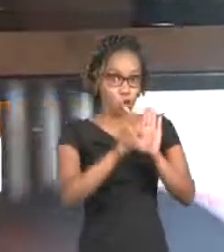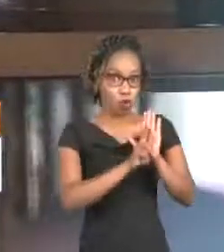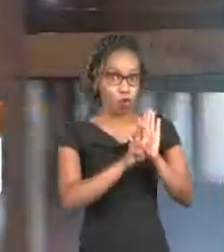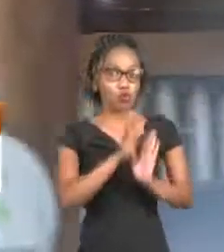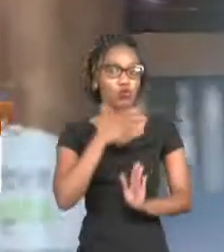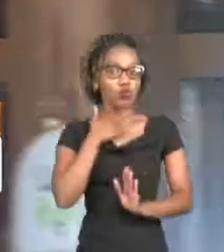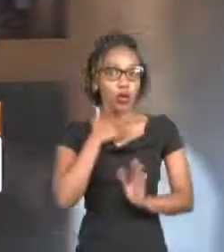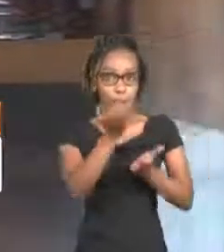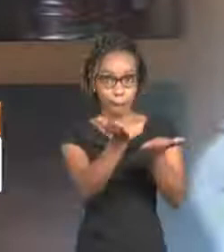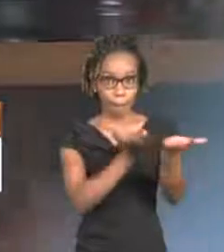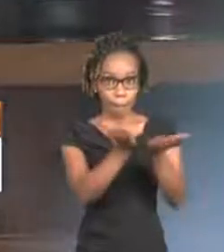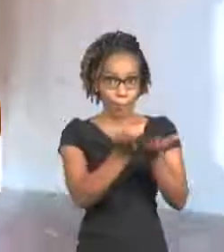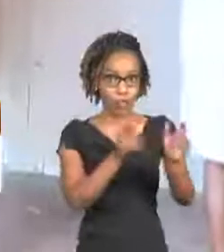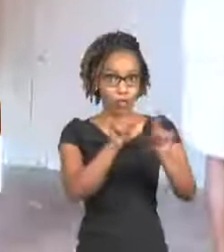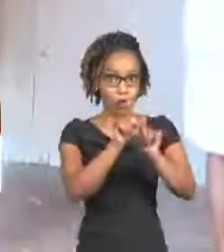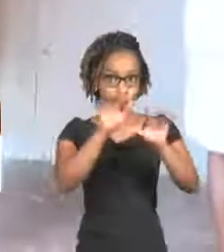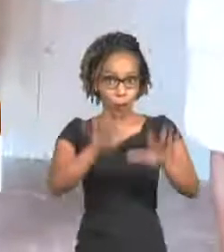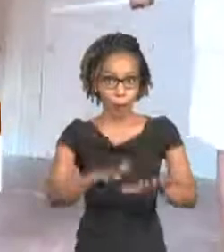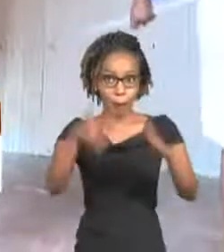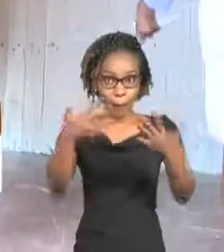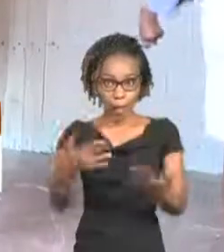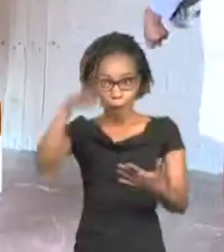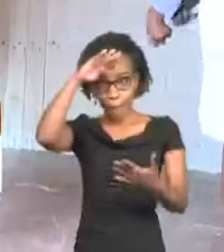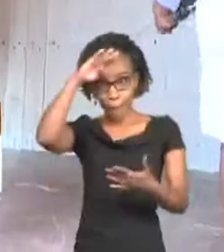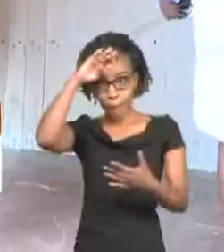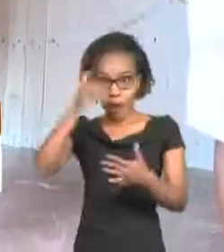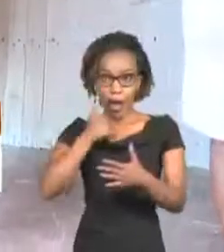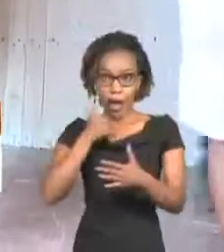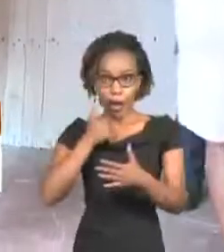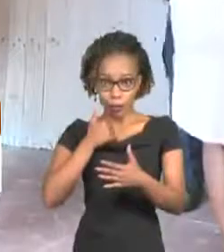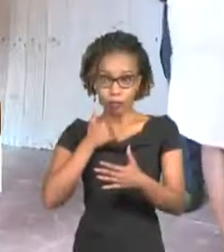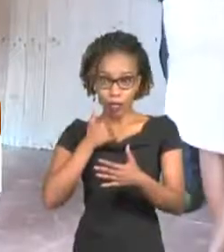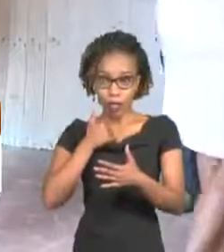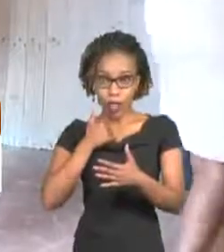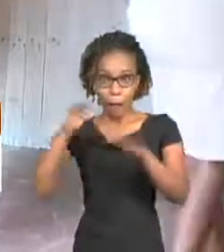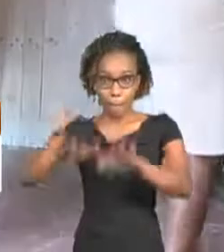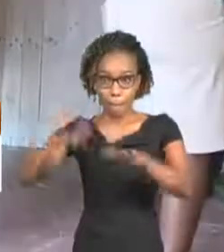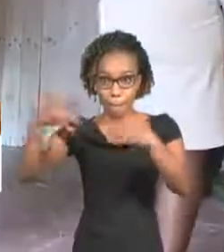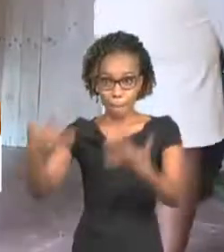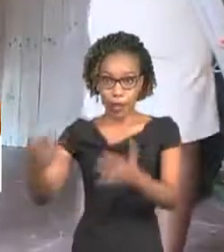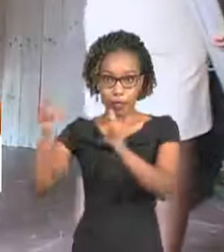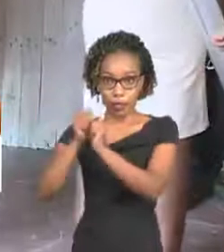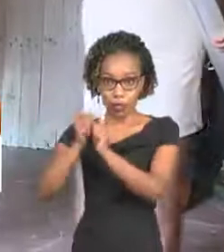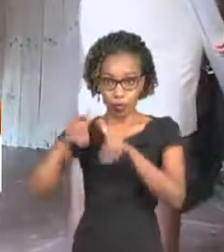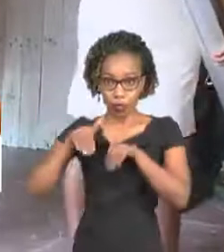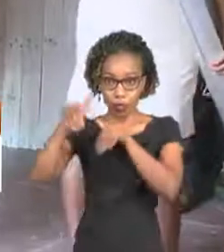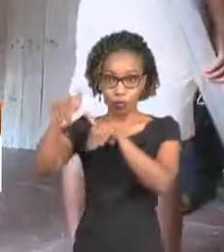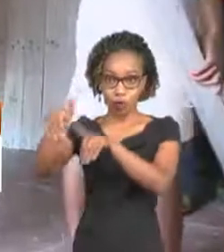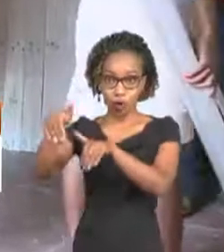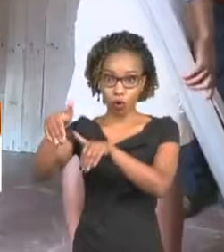za biashara na baa na pombe kuzindua mpango wa baa 10 wa kufuatilia shughuli za biashara katika